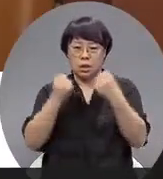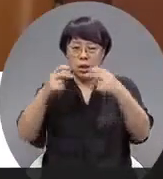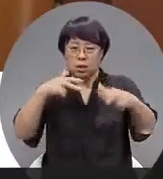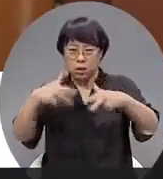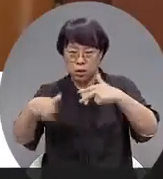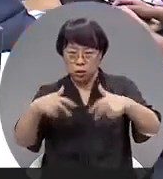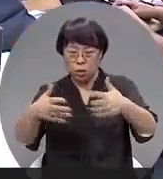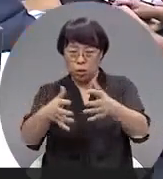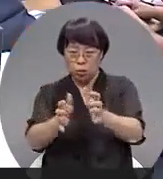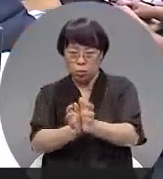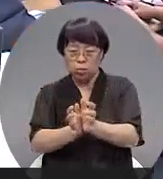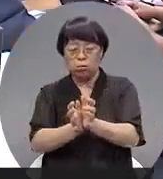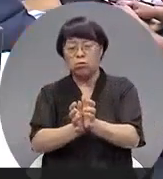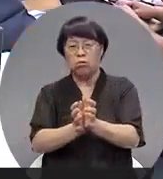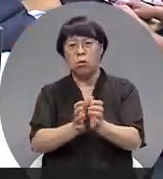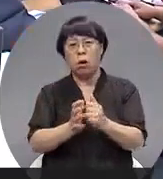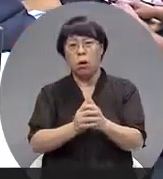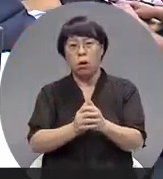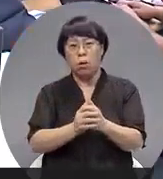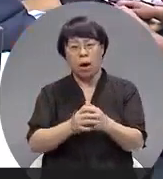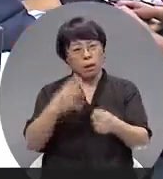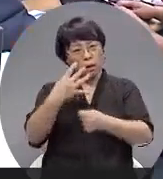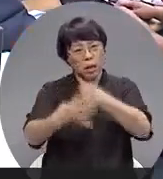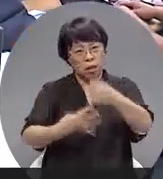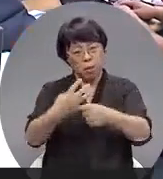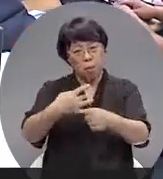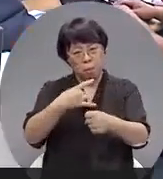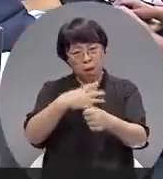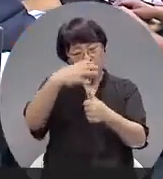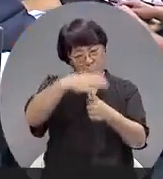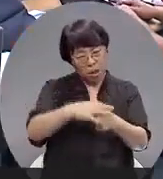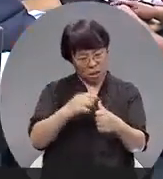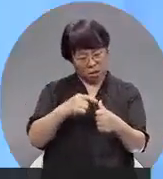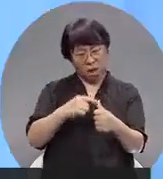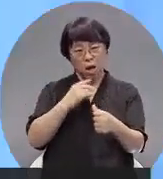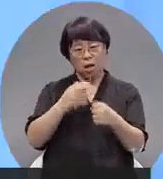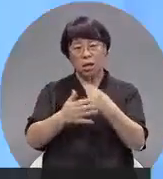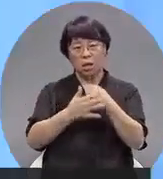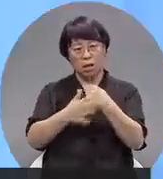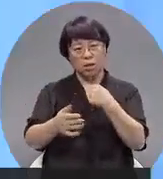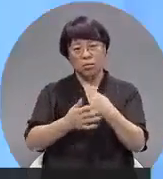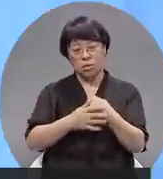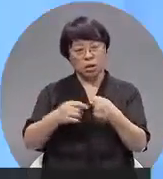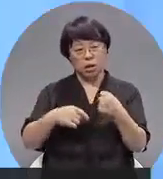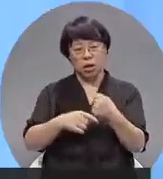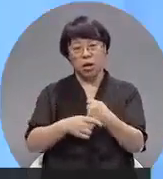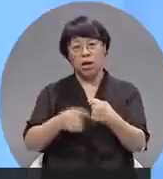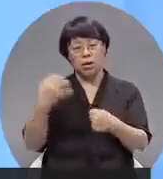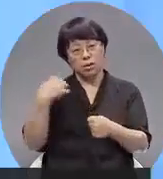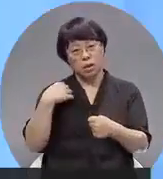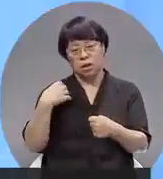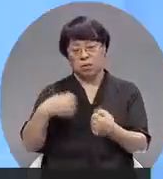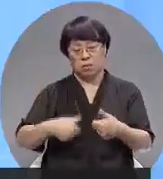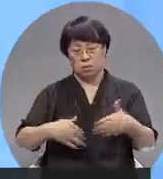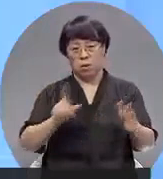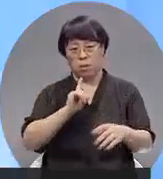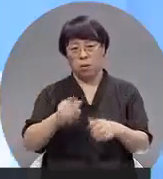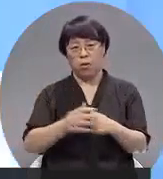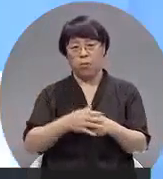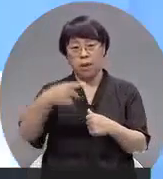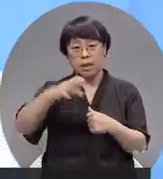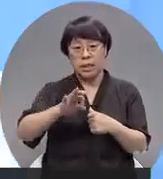출범과 함께 끝나는 시한부 임기도 부사 결정에 영향을 준 것으로 보입니다 상임위원장